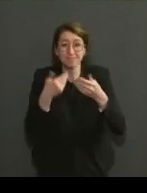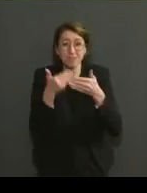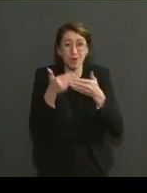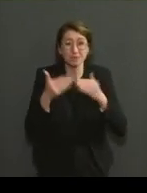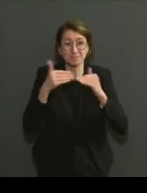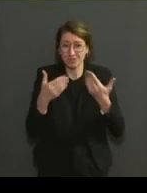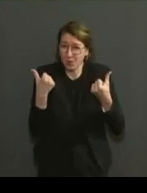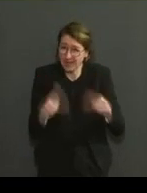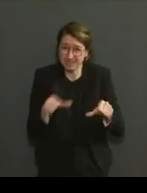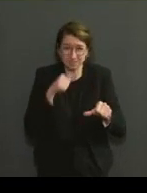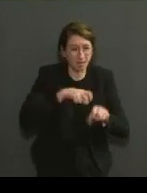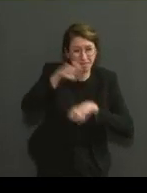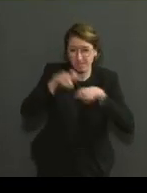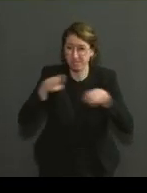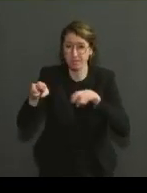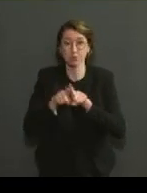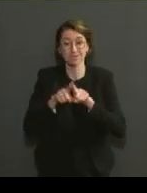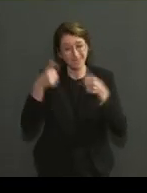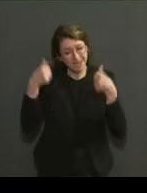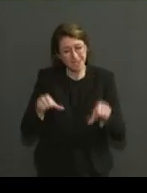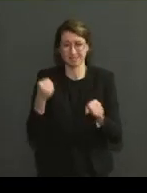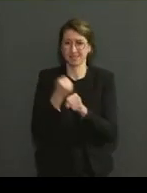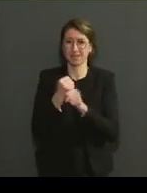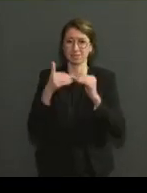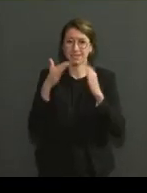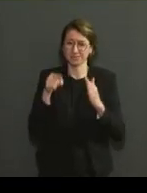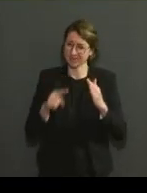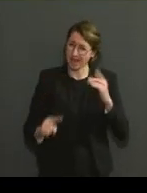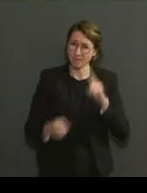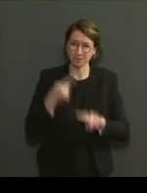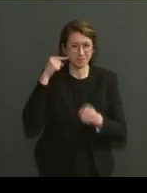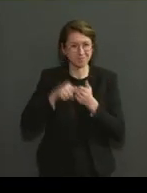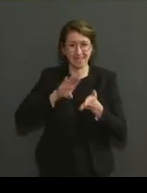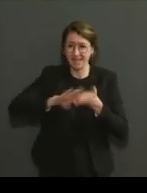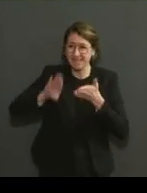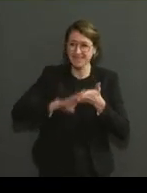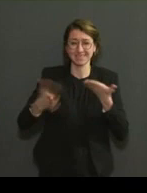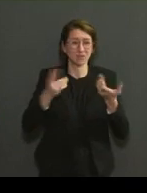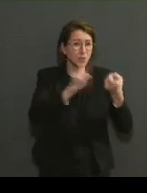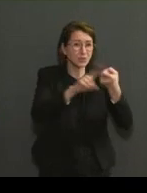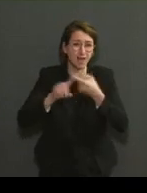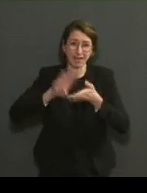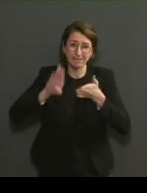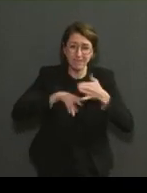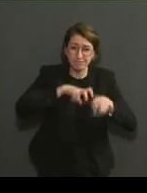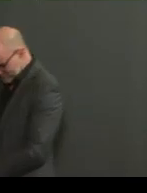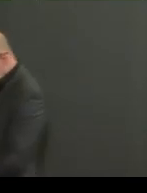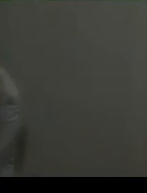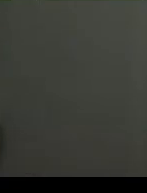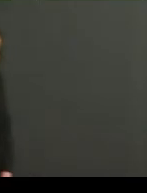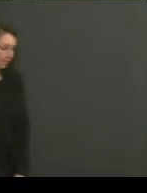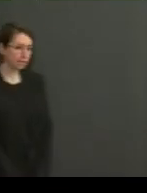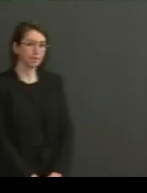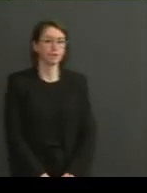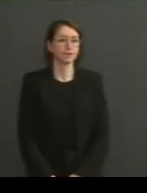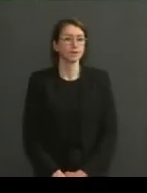maximum, et d'éviter ainsi au maximum les contacts qui sont à la base des transmissions. Merci beaucoup.